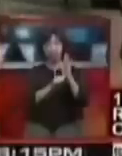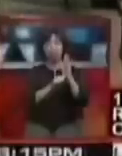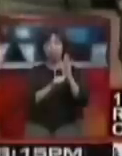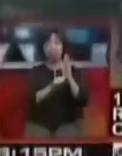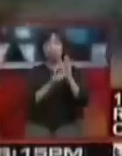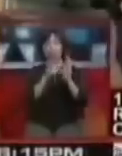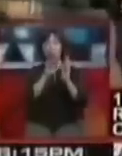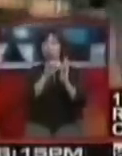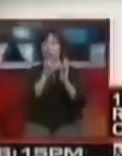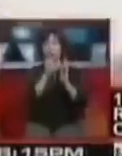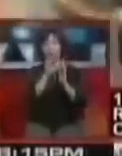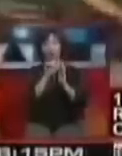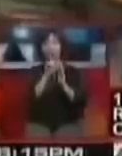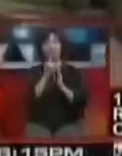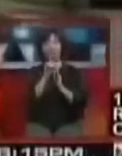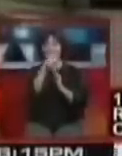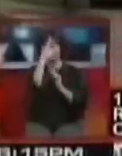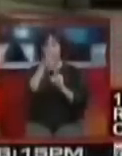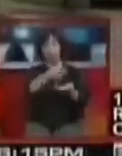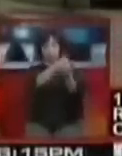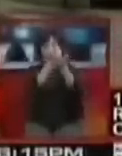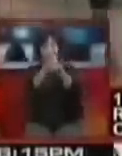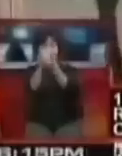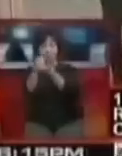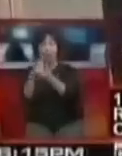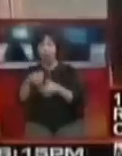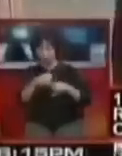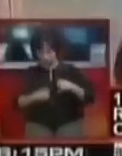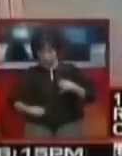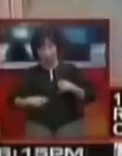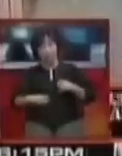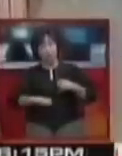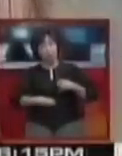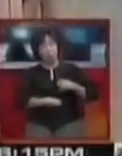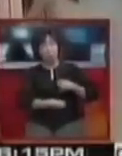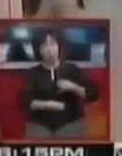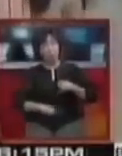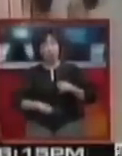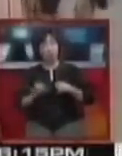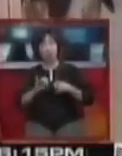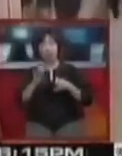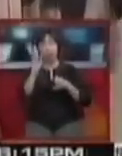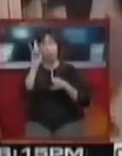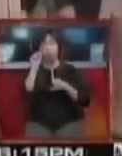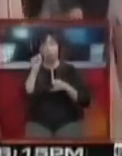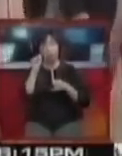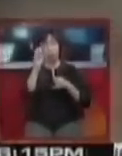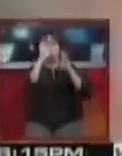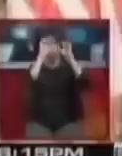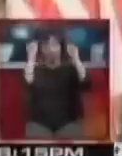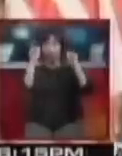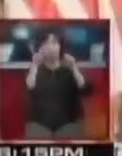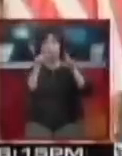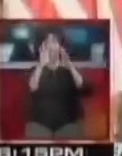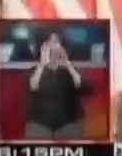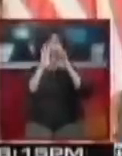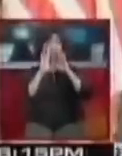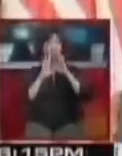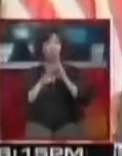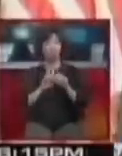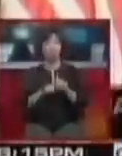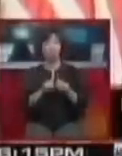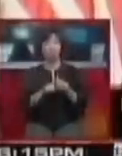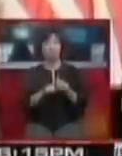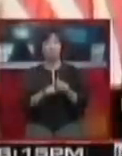of Colorado Hospital dahil sa mga tama ng bala sa kanyang pituka. Pati si US President Barack Obama nalungkot sa trahedya. Michelle and I